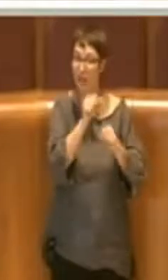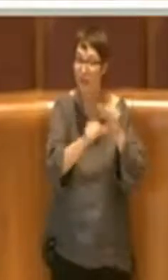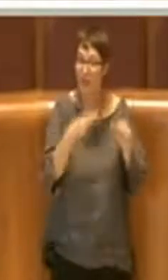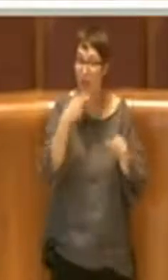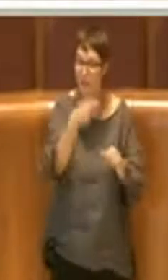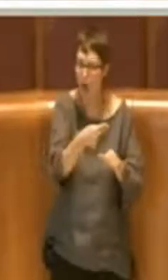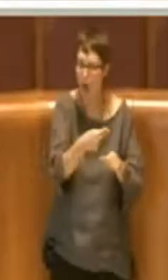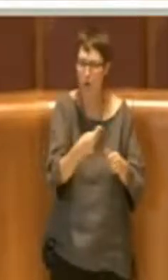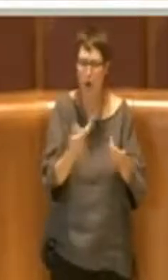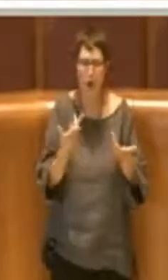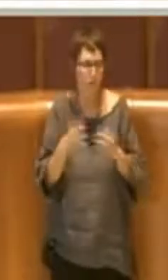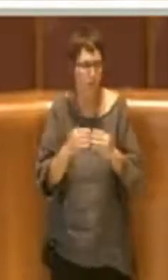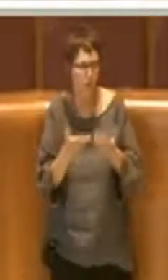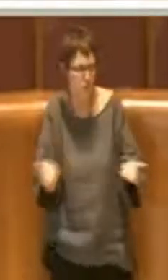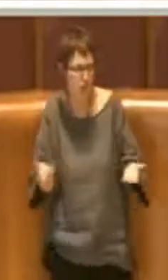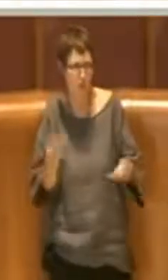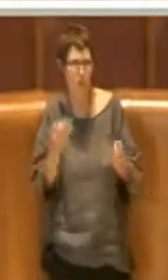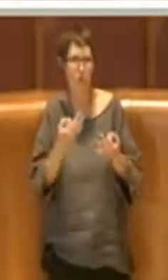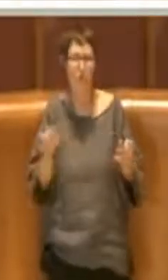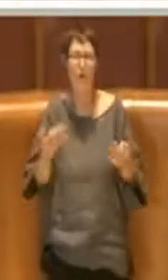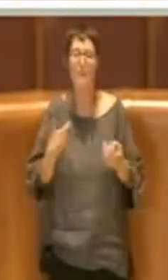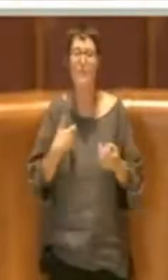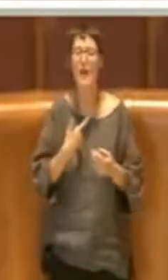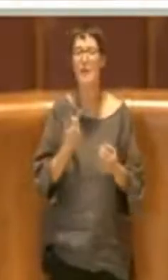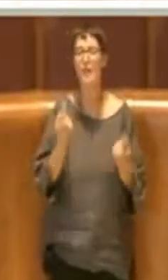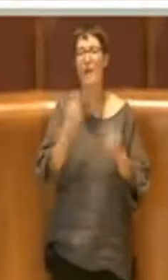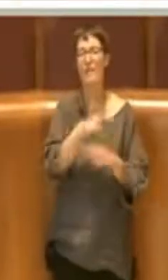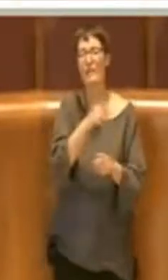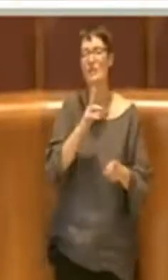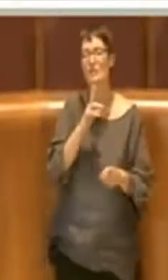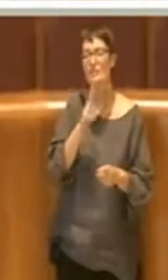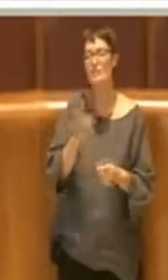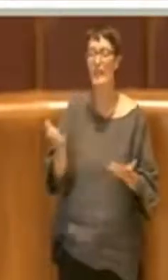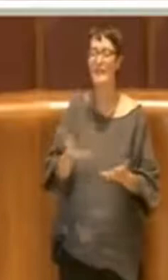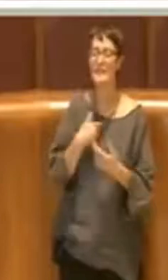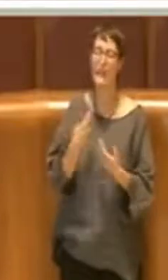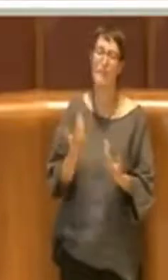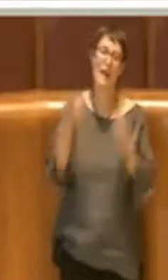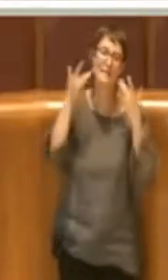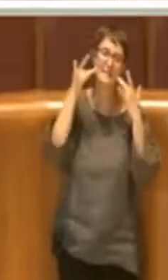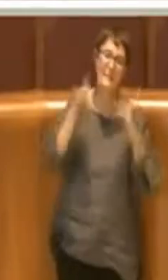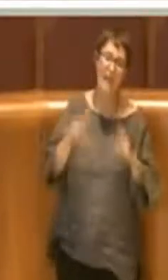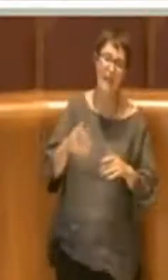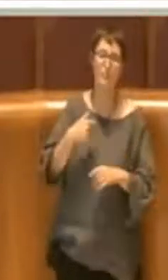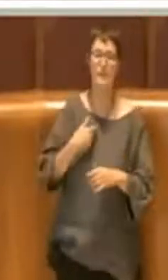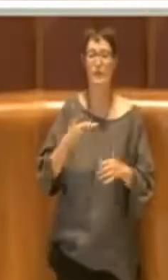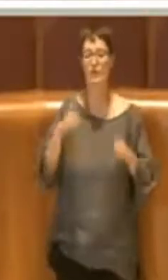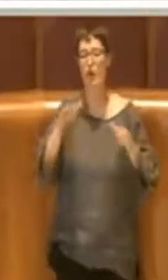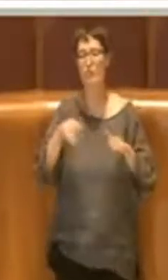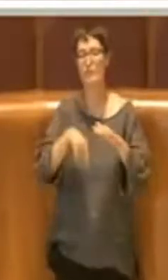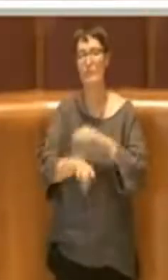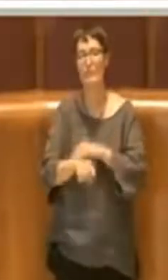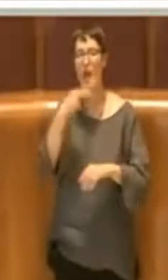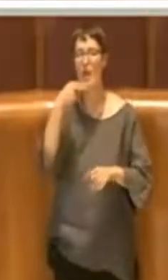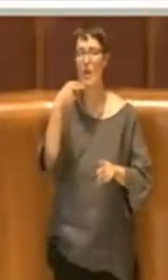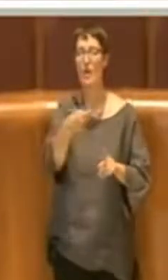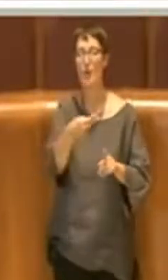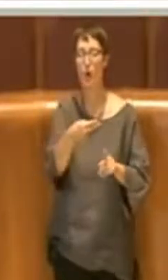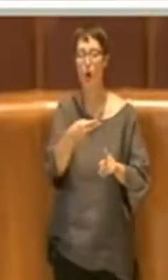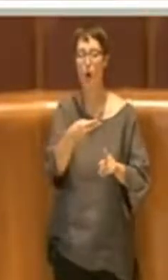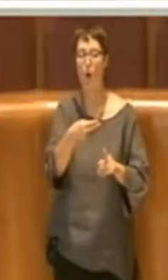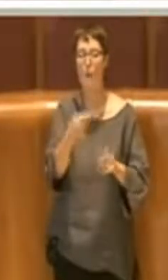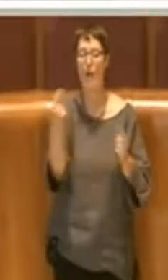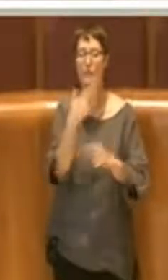la risposta, che può sembrare facile, che può sembrare semplice, che può sembrare banale, di intestarli in una stazione, in realtà probabilmente rischieremo